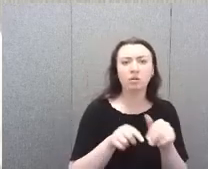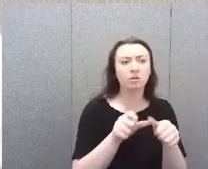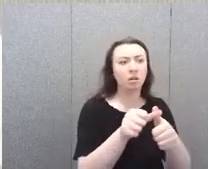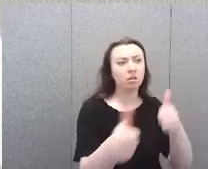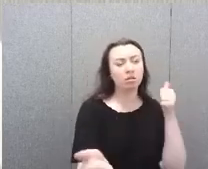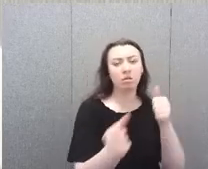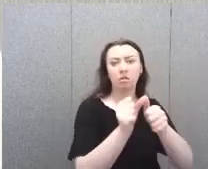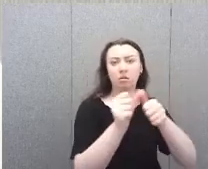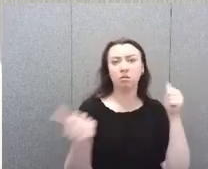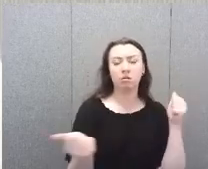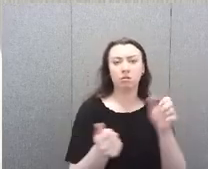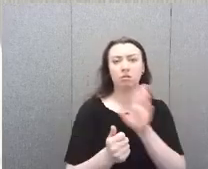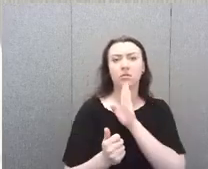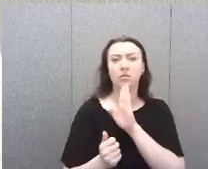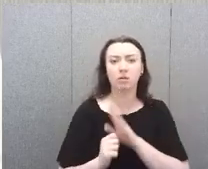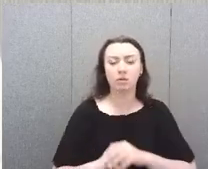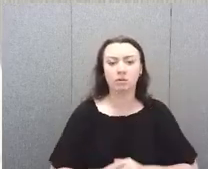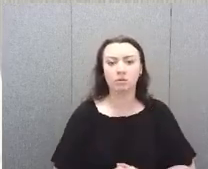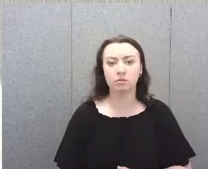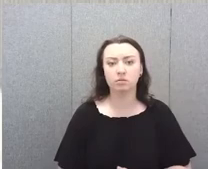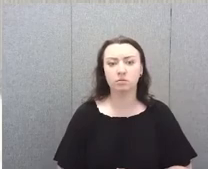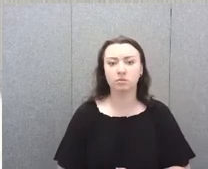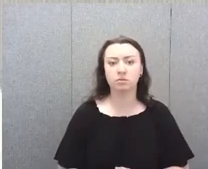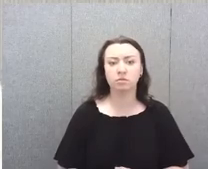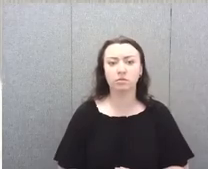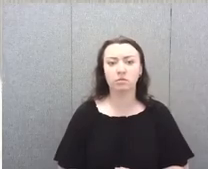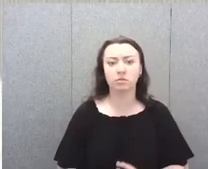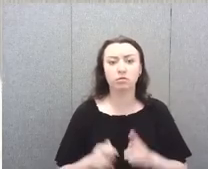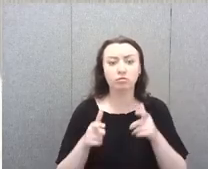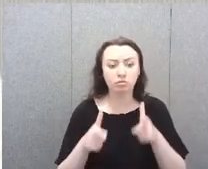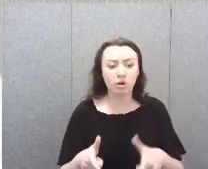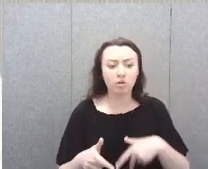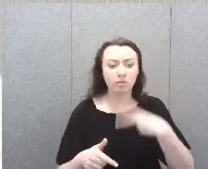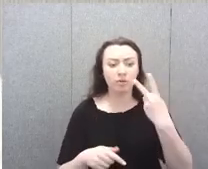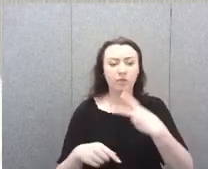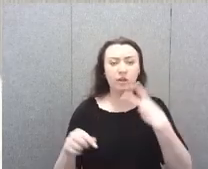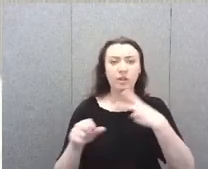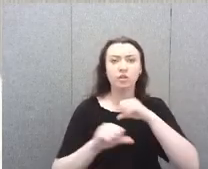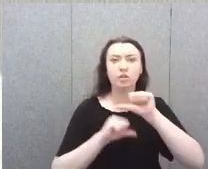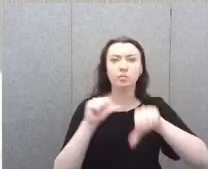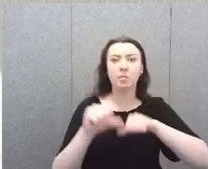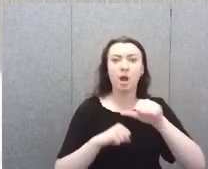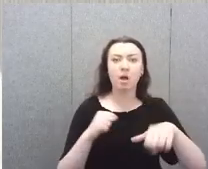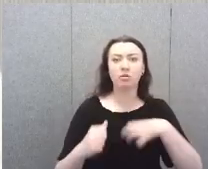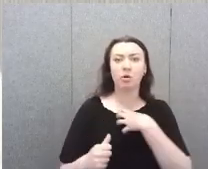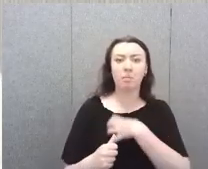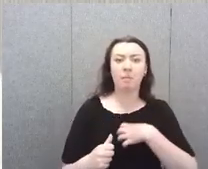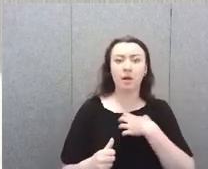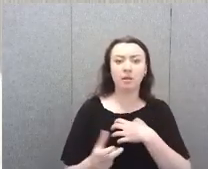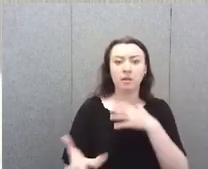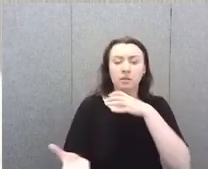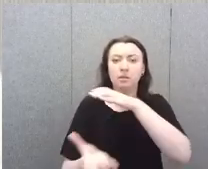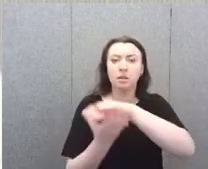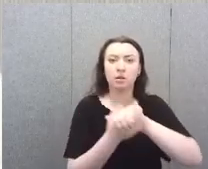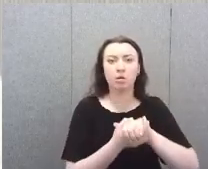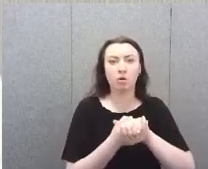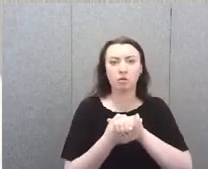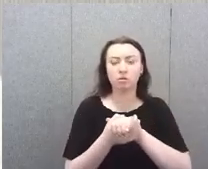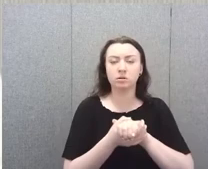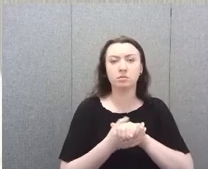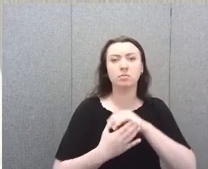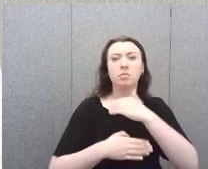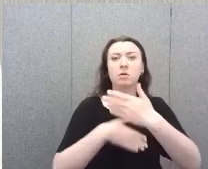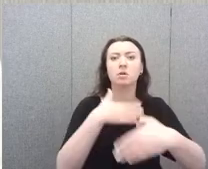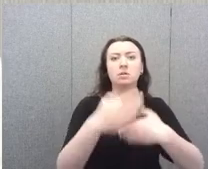женщина все еще зачастую остается в стороне. Последние 20 лет в мировых